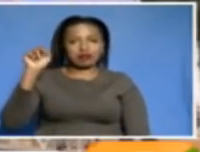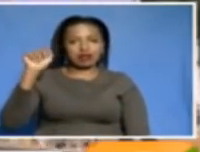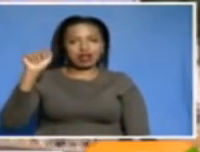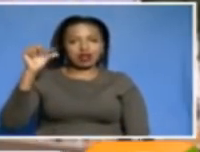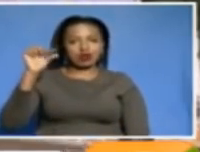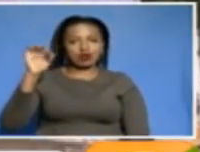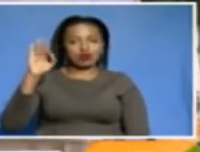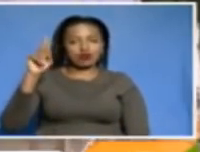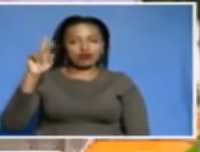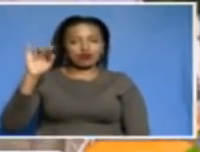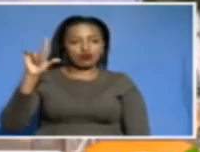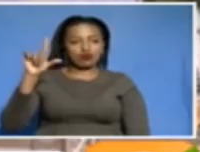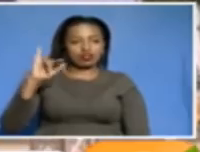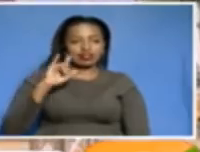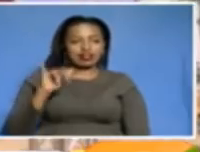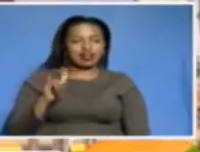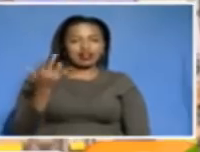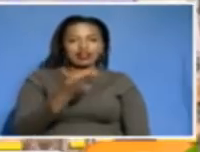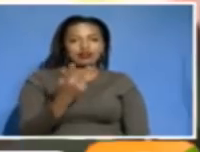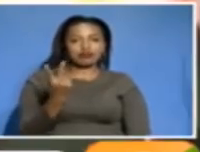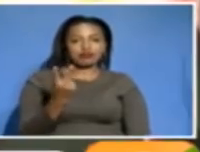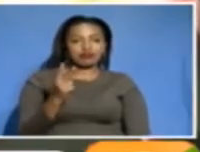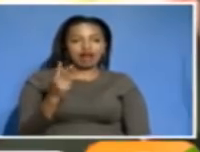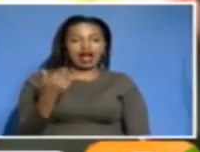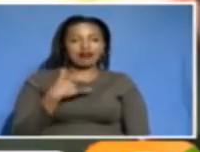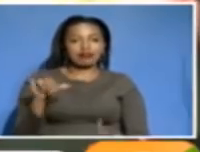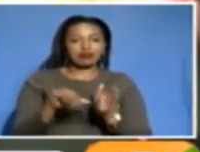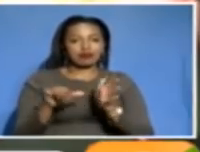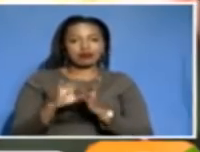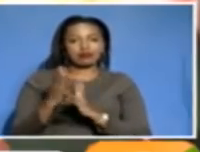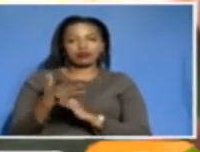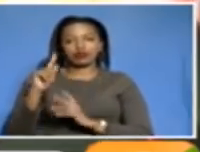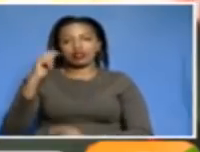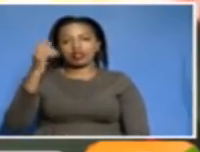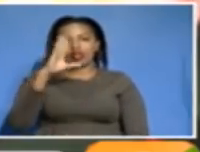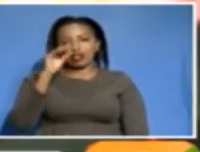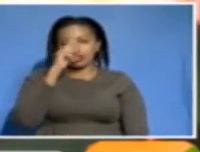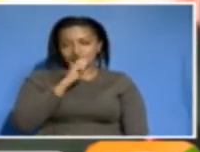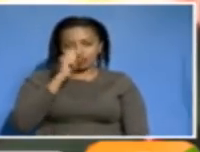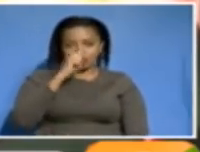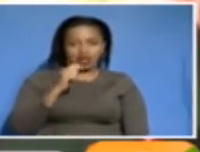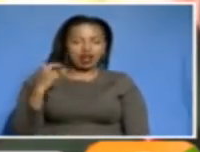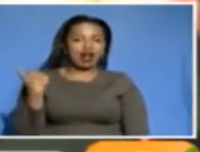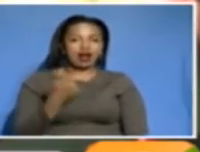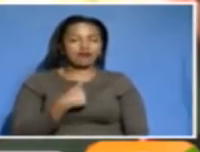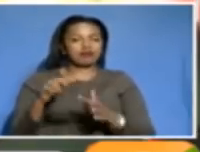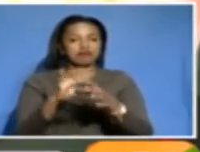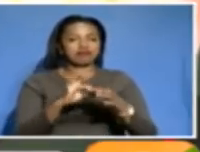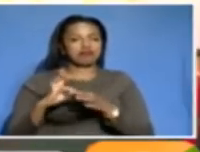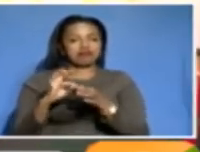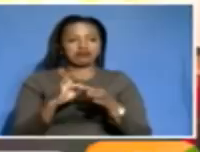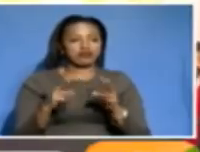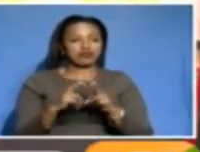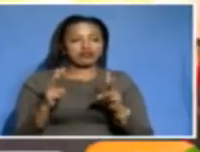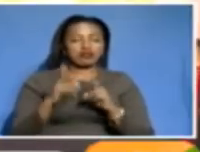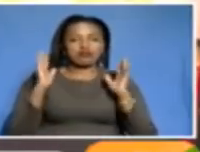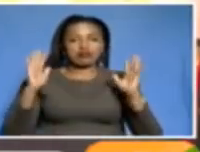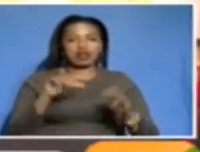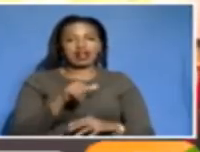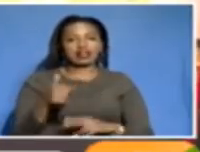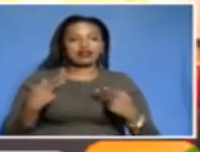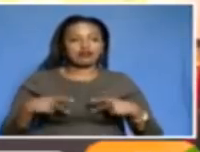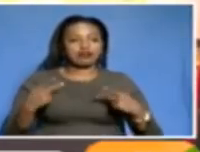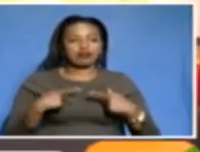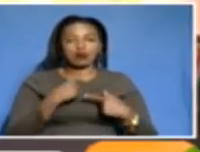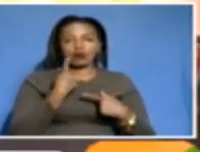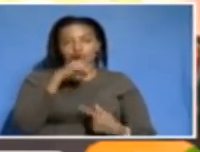wanaosema kuwa kuna uhasama kati ya nchi hizi mbili. Mashirikiano yetu ni makubwa sana. Unajua kuna watu wengine wao